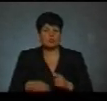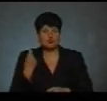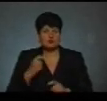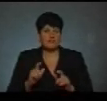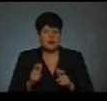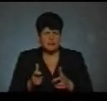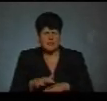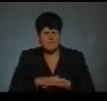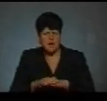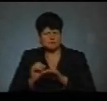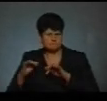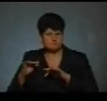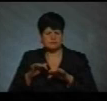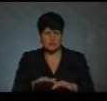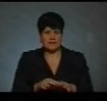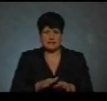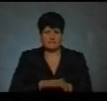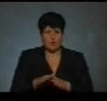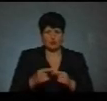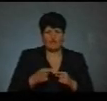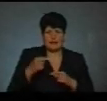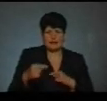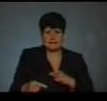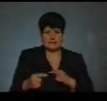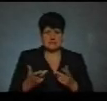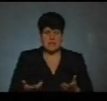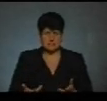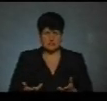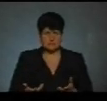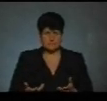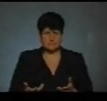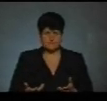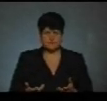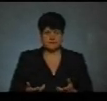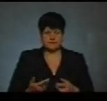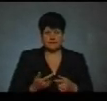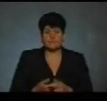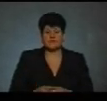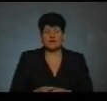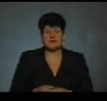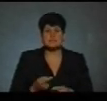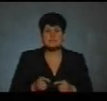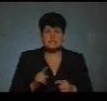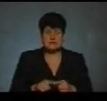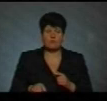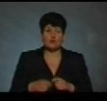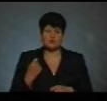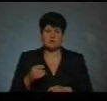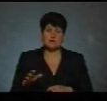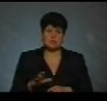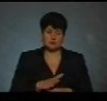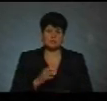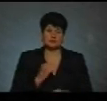прийшли масово і не дотримувалися дистанції? Так саме через порушення, які були